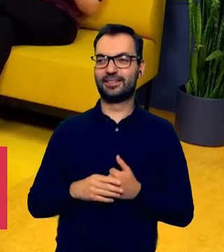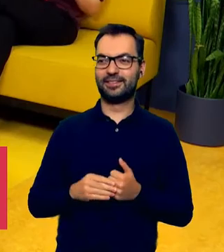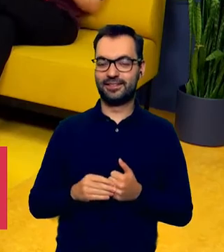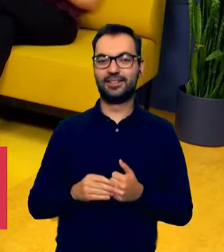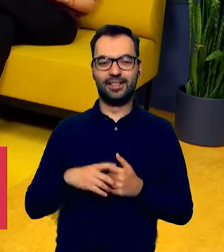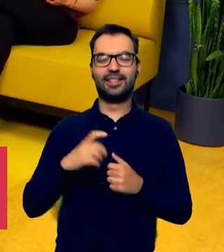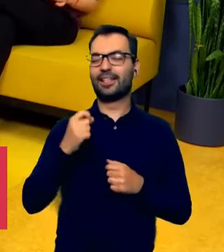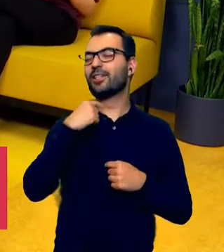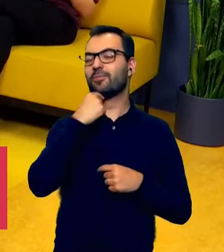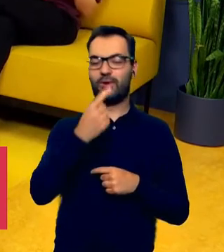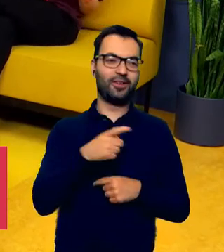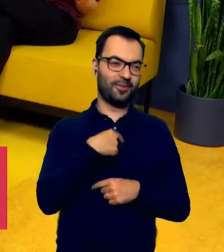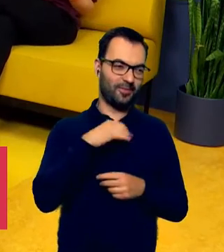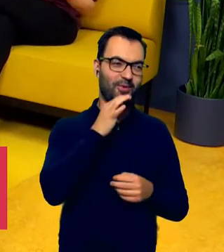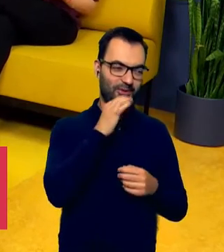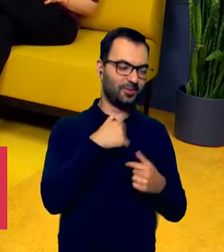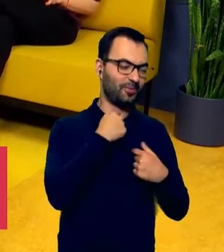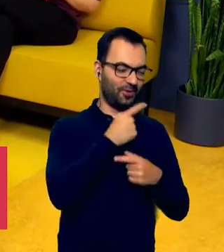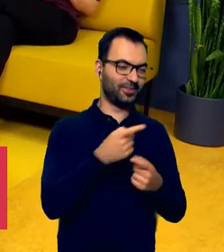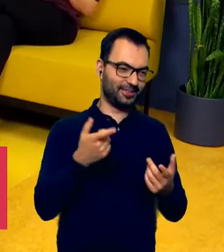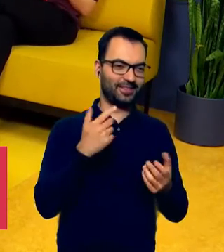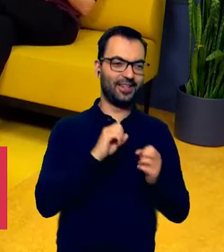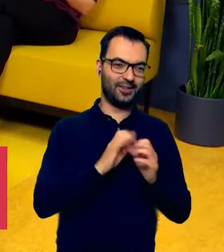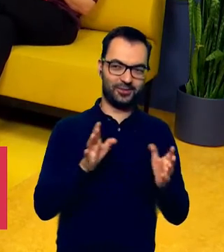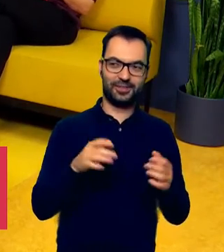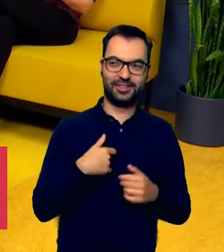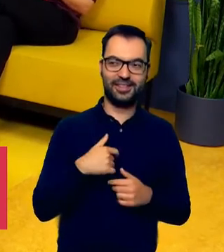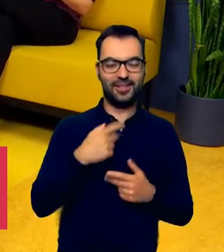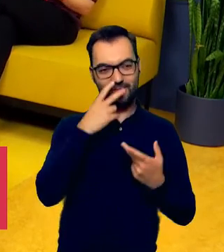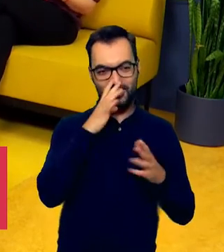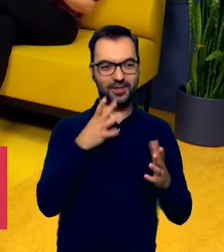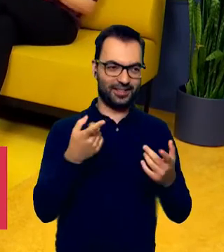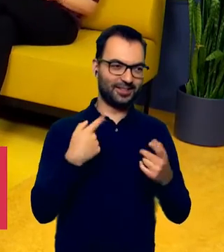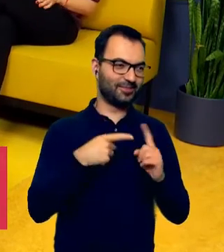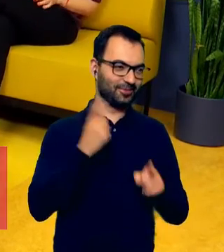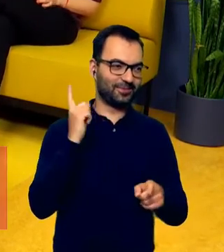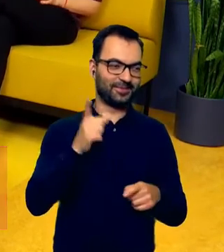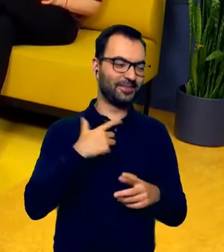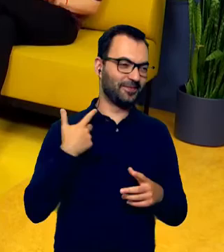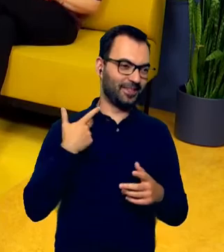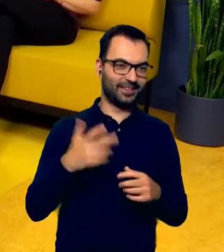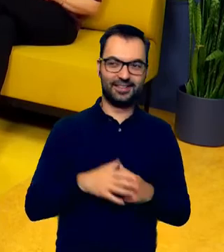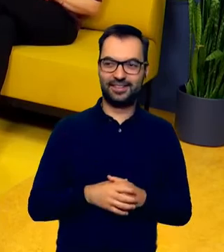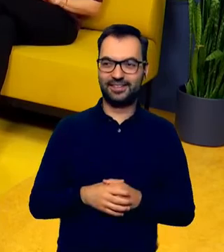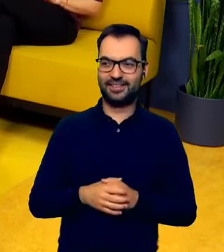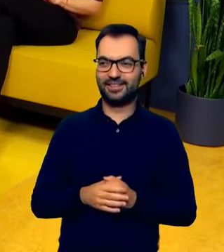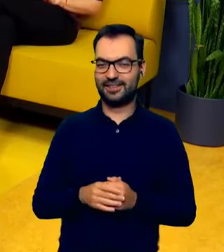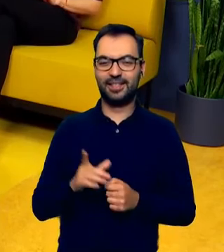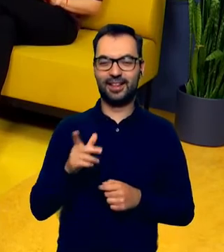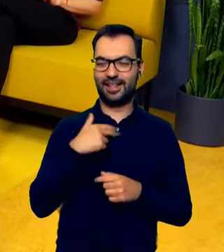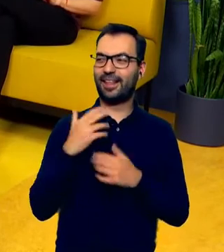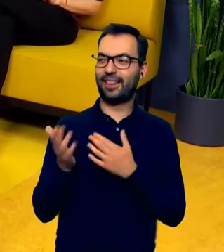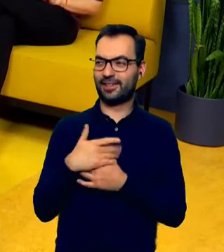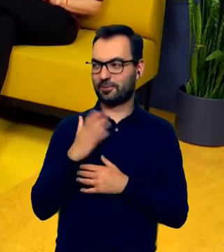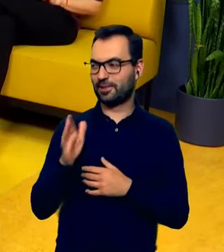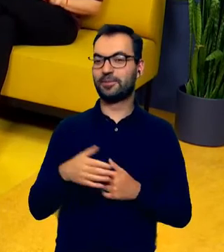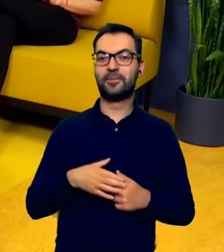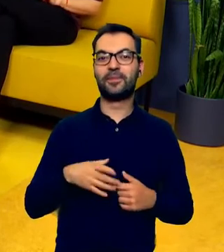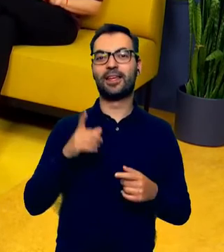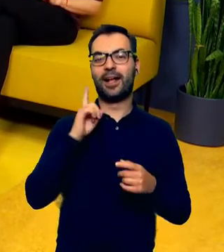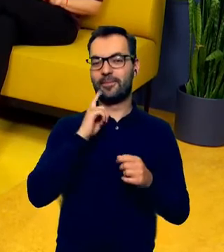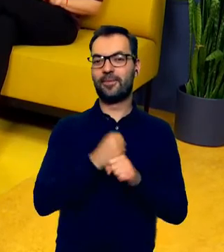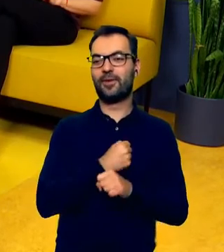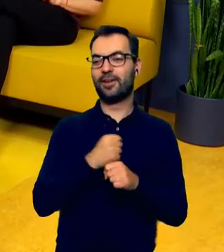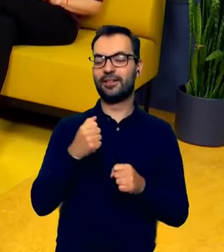No, zaraz wam powiem, jak my mówimy, to się stanie jasne. Podczas tej rozmowy wykaże się ten dysonans, ona prawda, nas językowy. Będzie disować. Disować, tak, tak. Ale